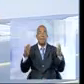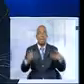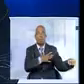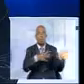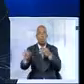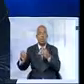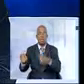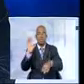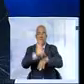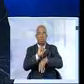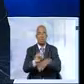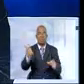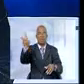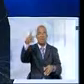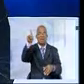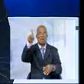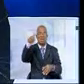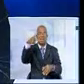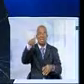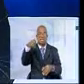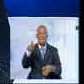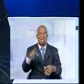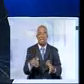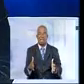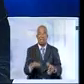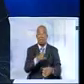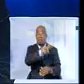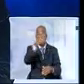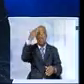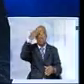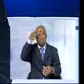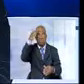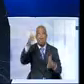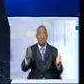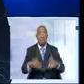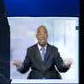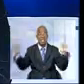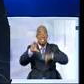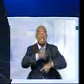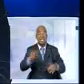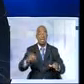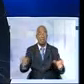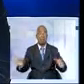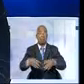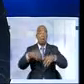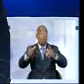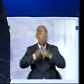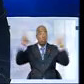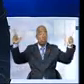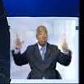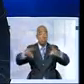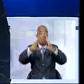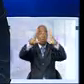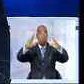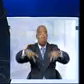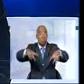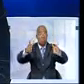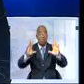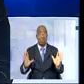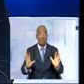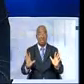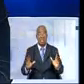nos frontières, au Kenya, 4 jours après le début de l'attaque contre le centre commercial de Nairobi par un commando